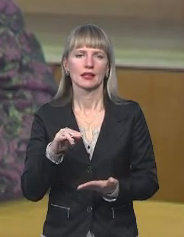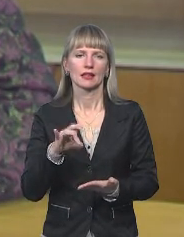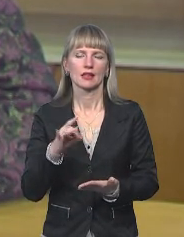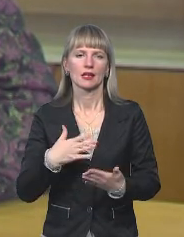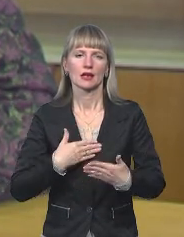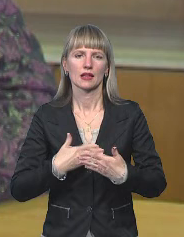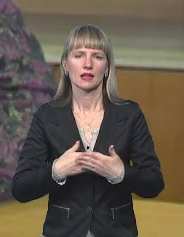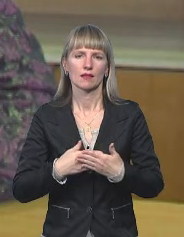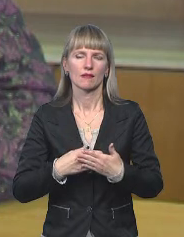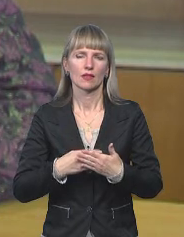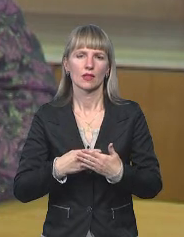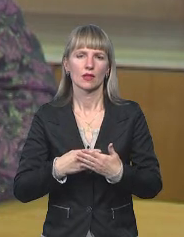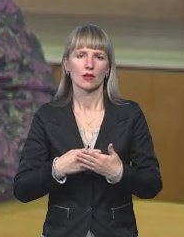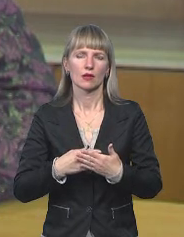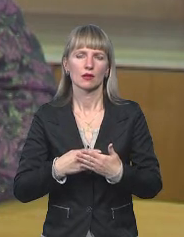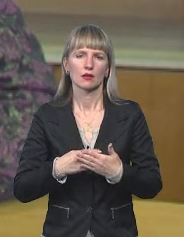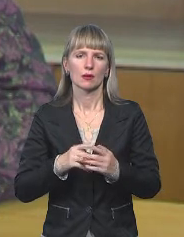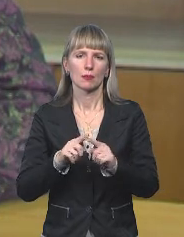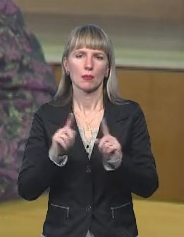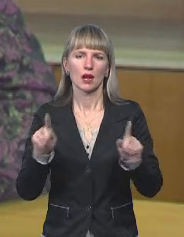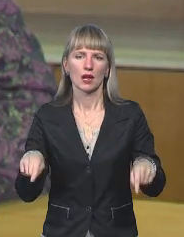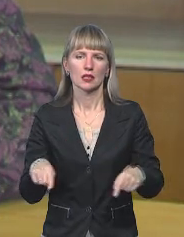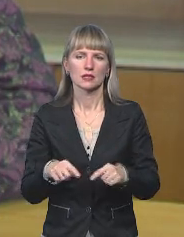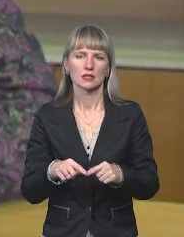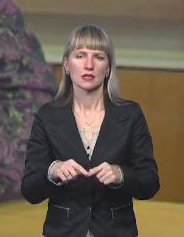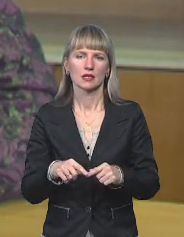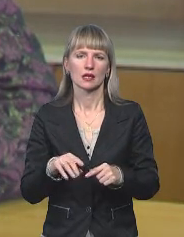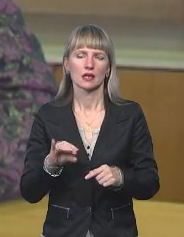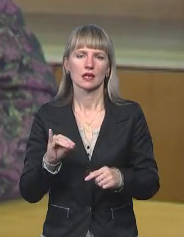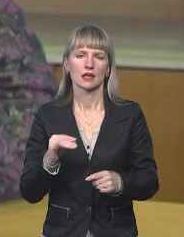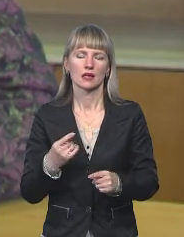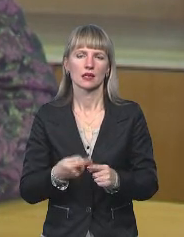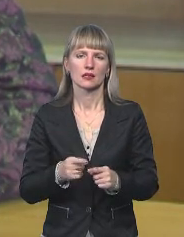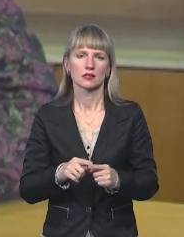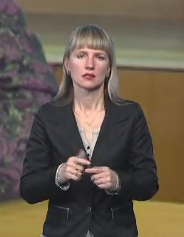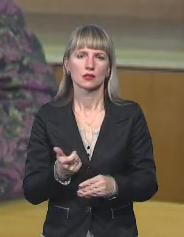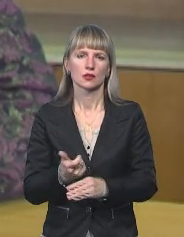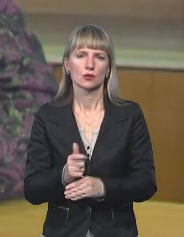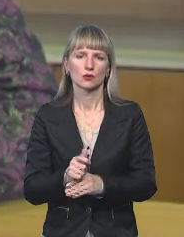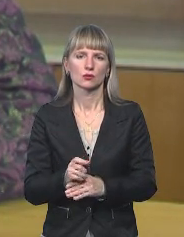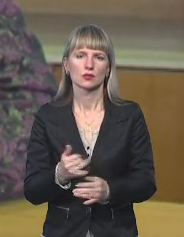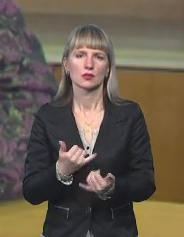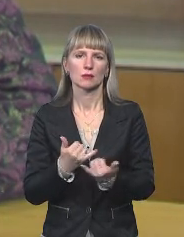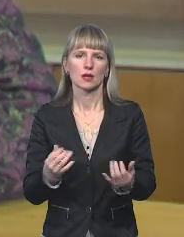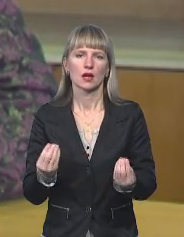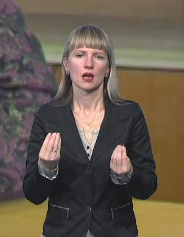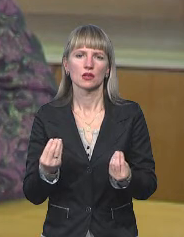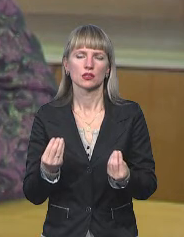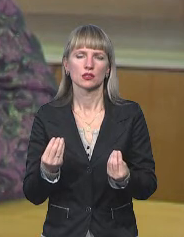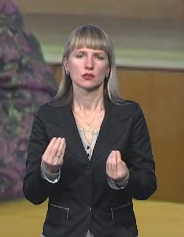з програмним комплексом. І це наскільки осучаснює, наскільки забезпечує якісні